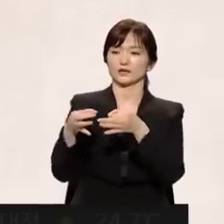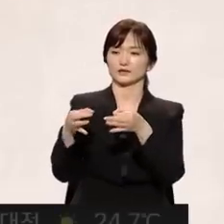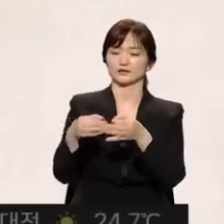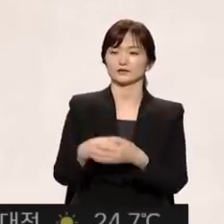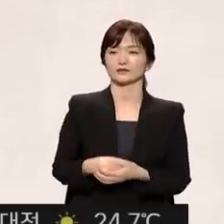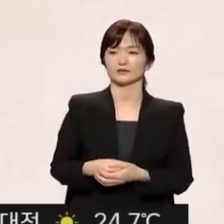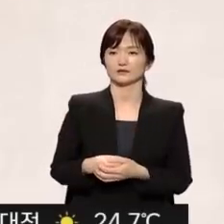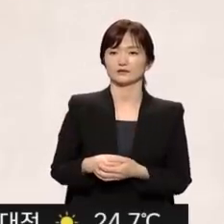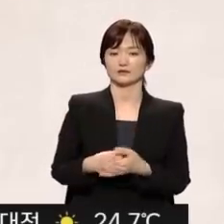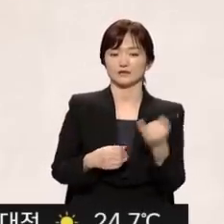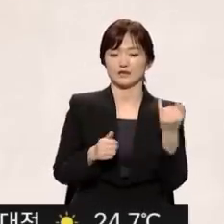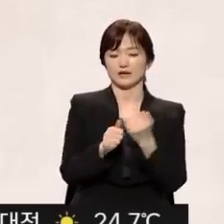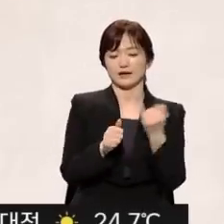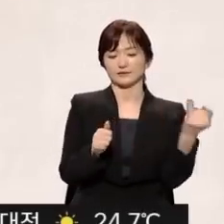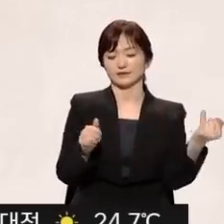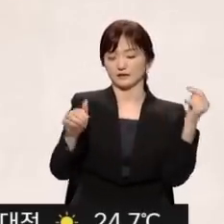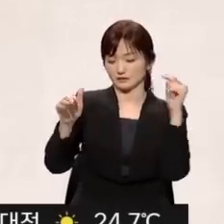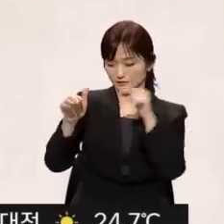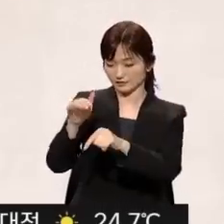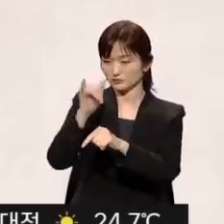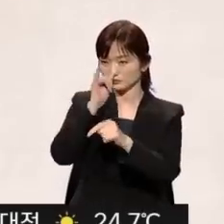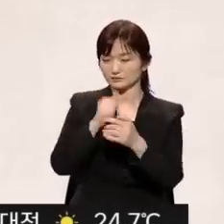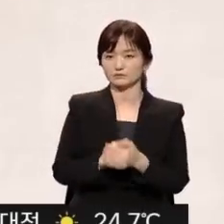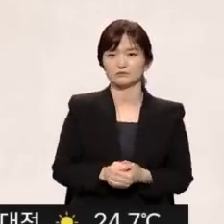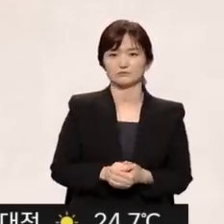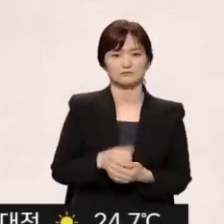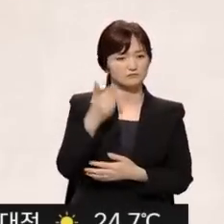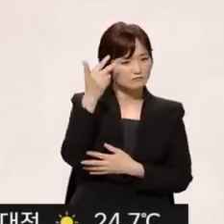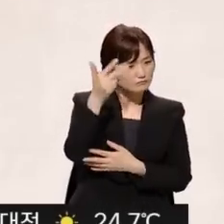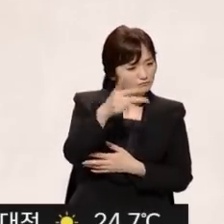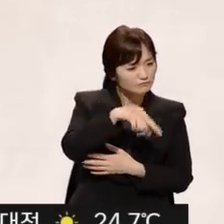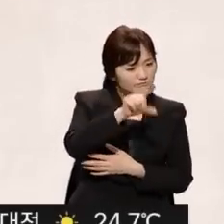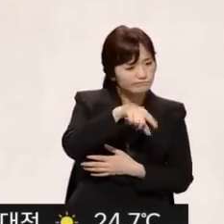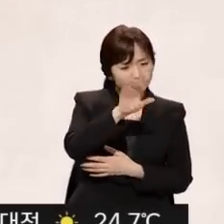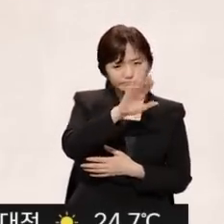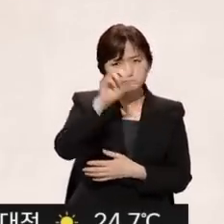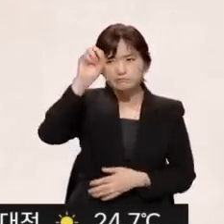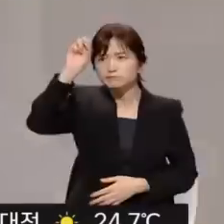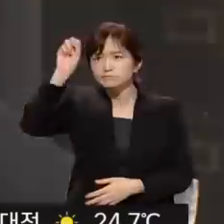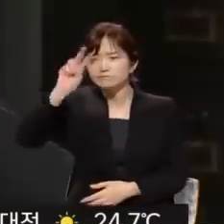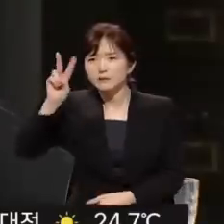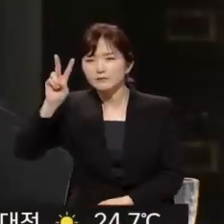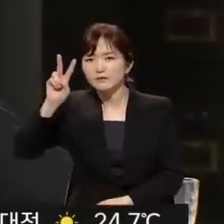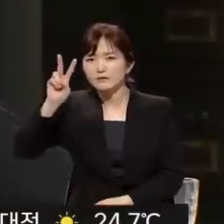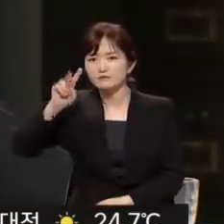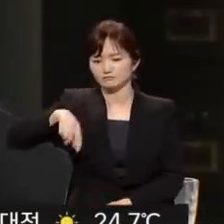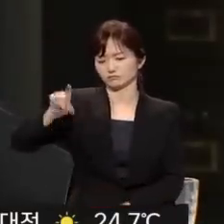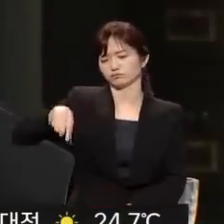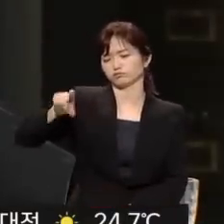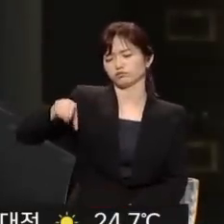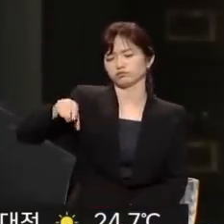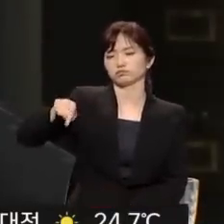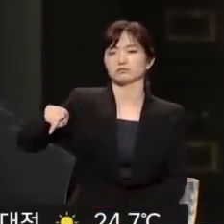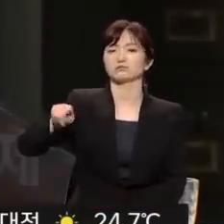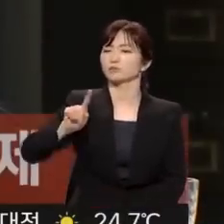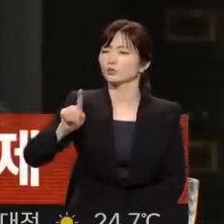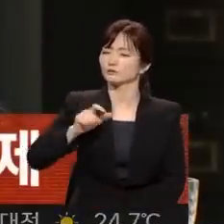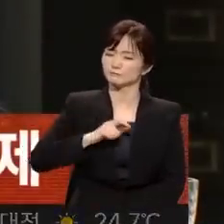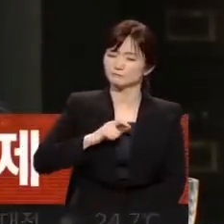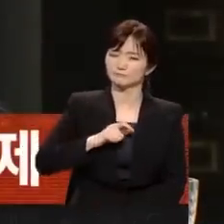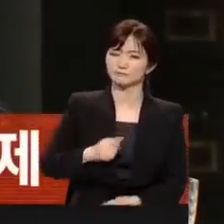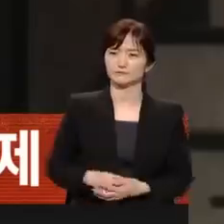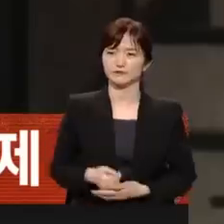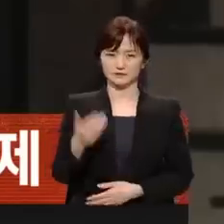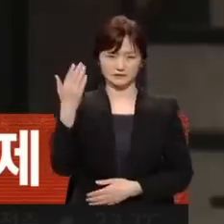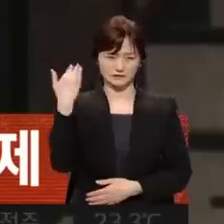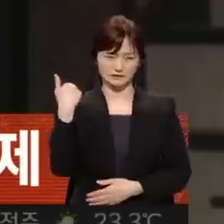곳이지 않습니까? 그리고 더군다나 한동안 안 쓰던 카드를 갑자기 긁고 다닌다. 일단 뭔가 그동안에